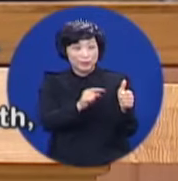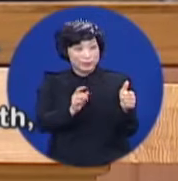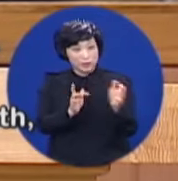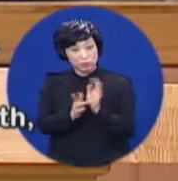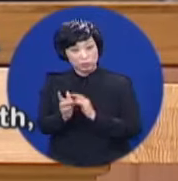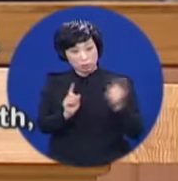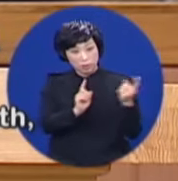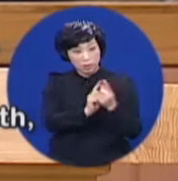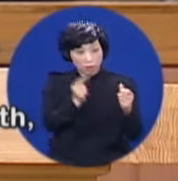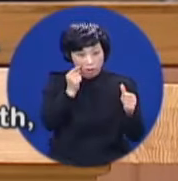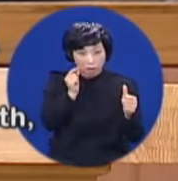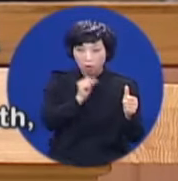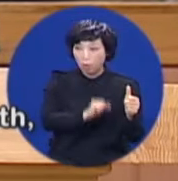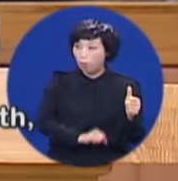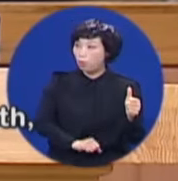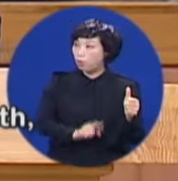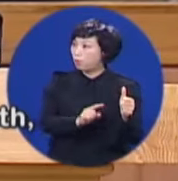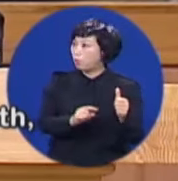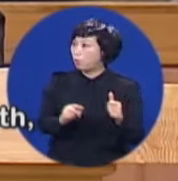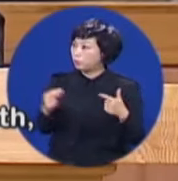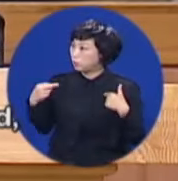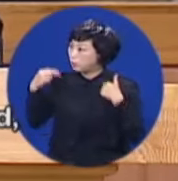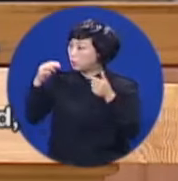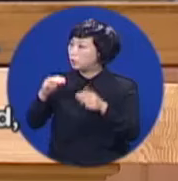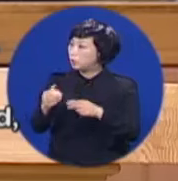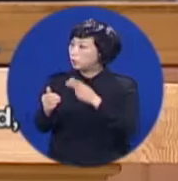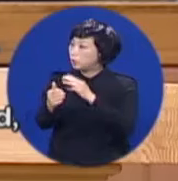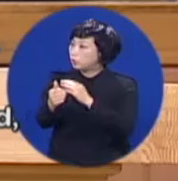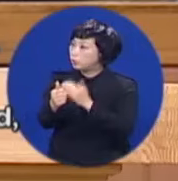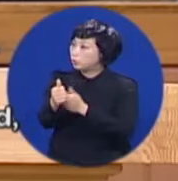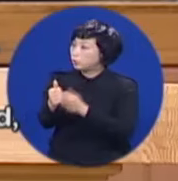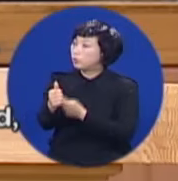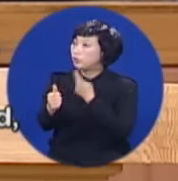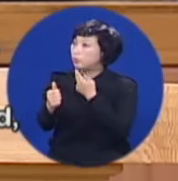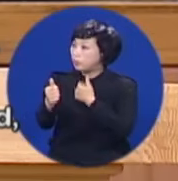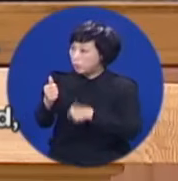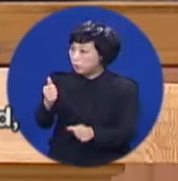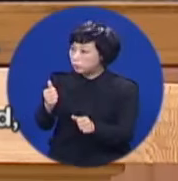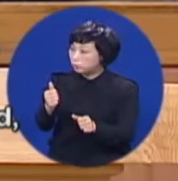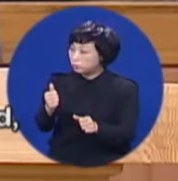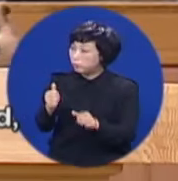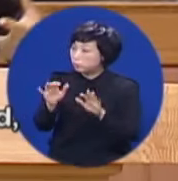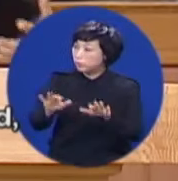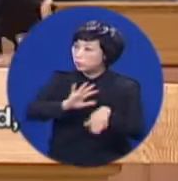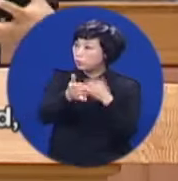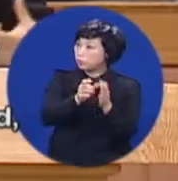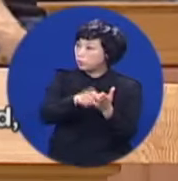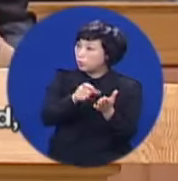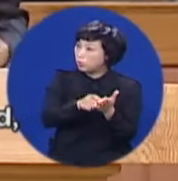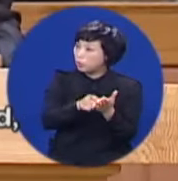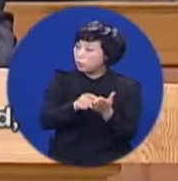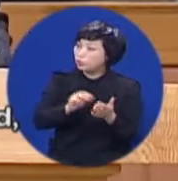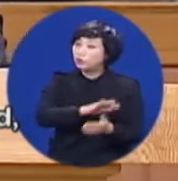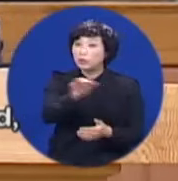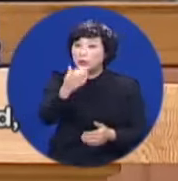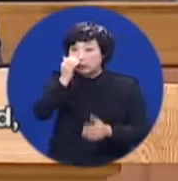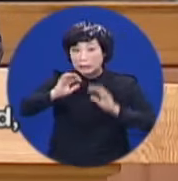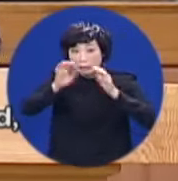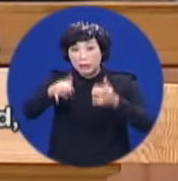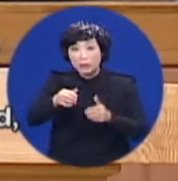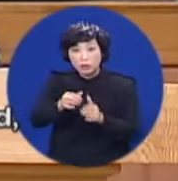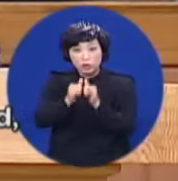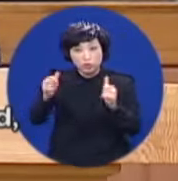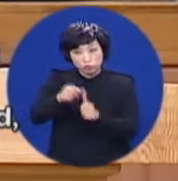사람 목수의 아들 성경에 기록된 우리 이스라엘과